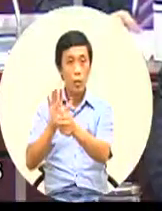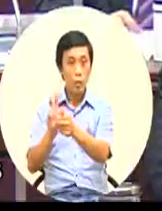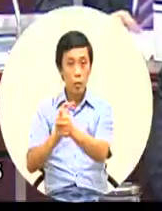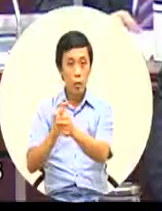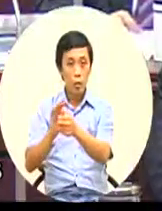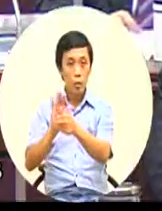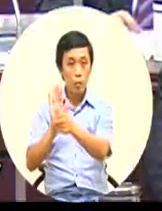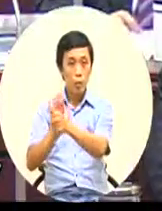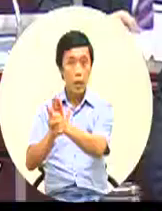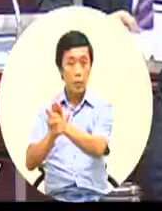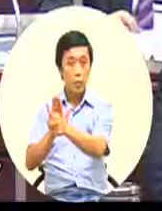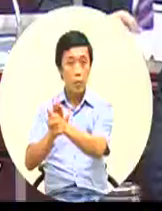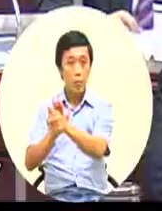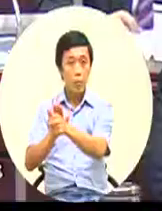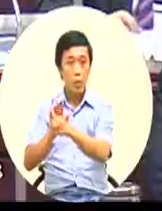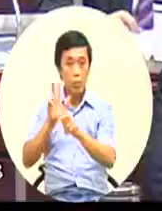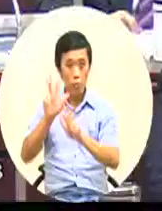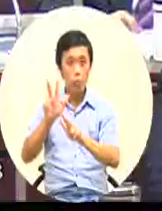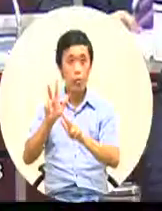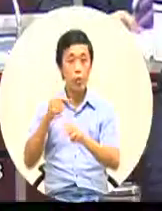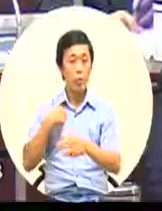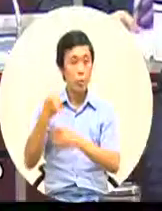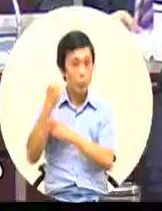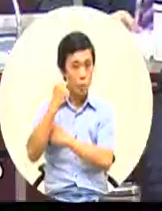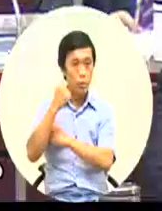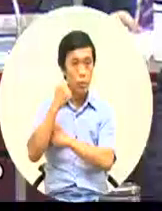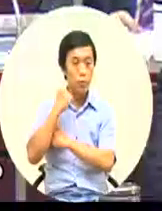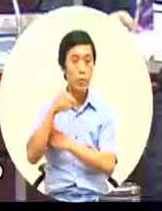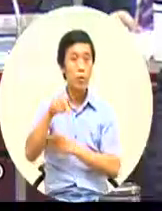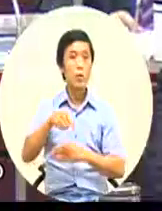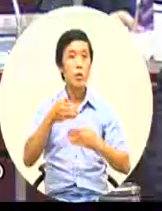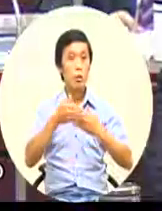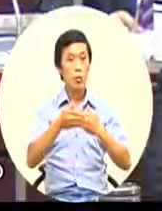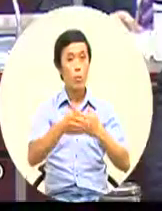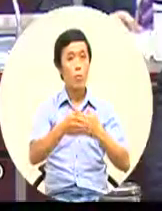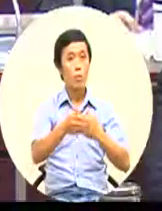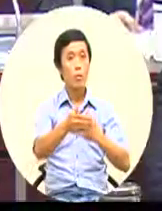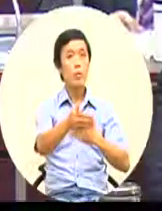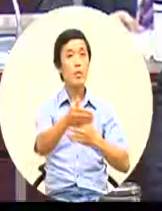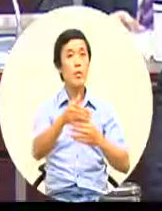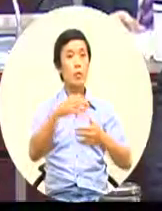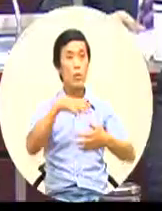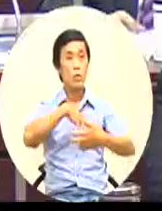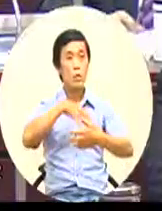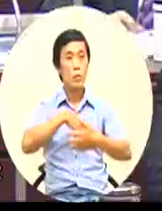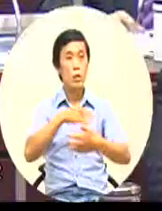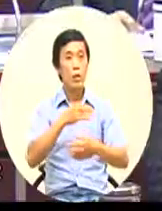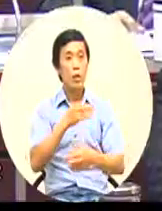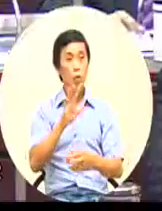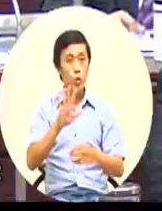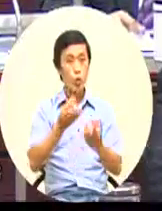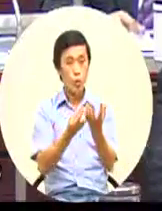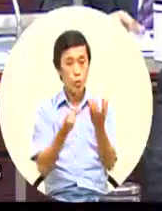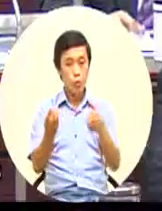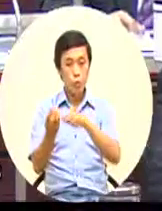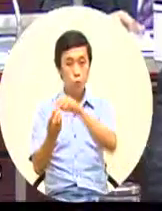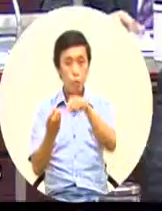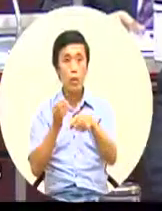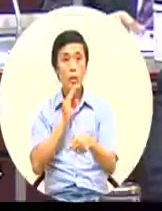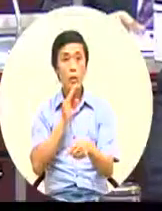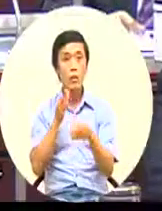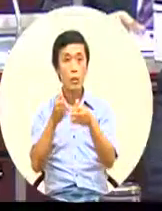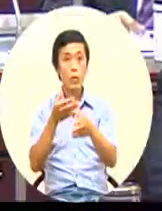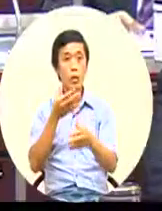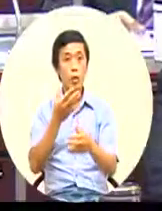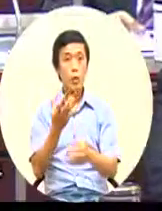们尽量的努力。那在这个过程之中，不管这个有些是购买人家的权利，